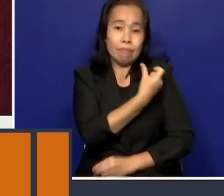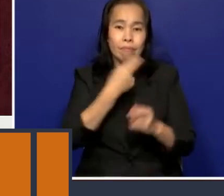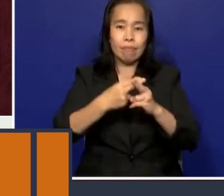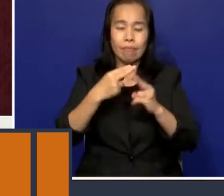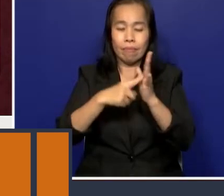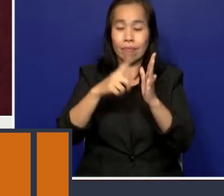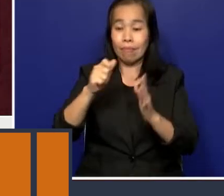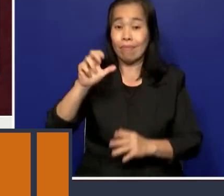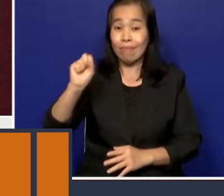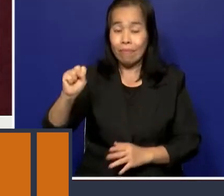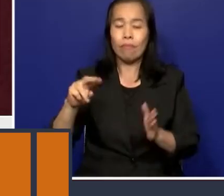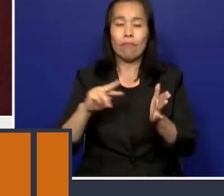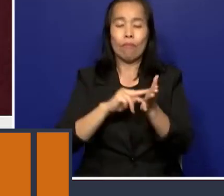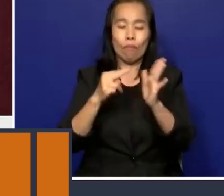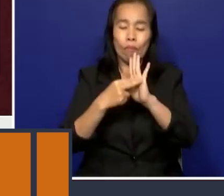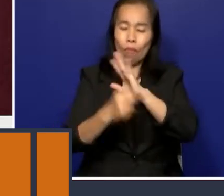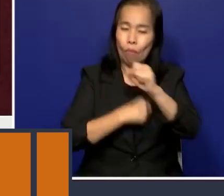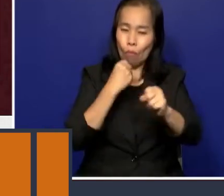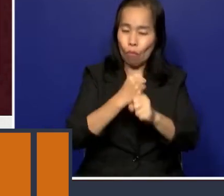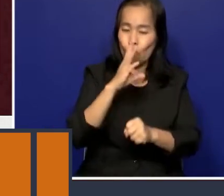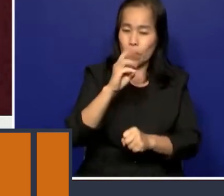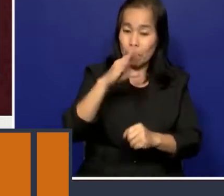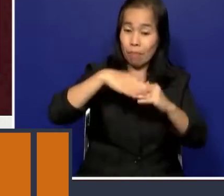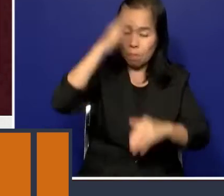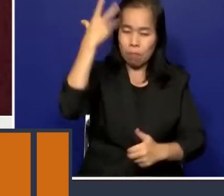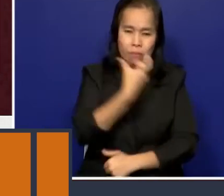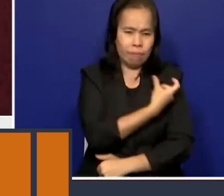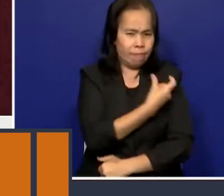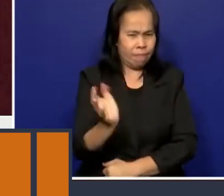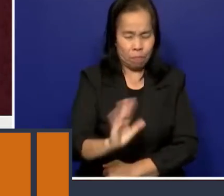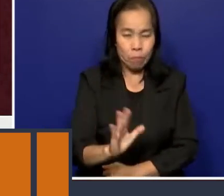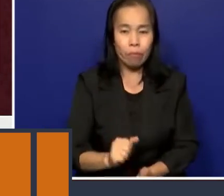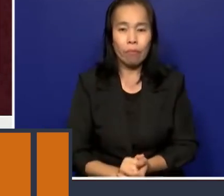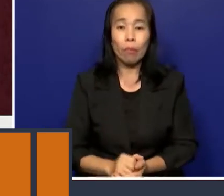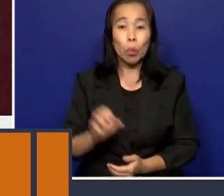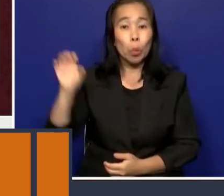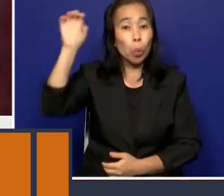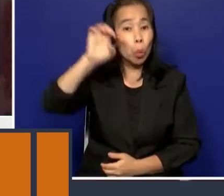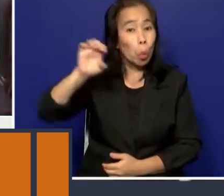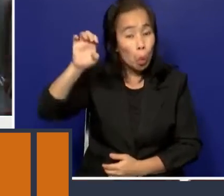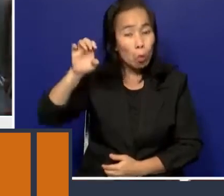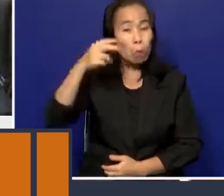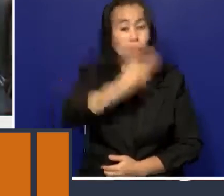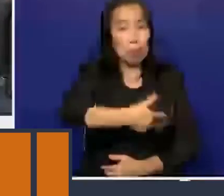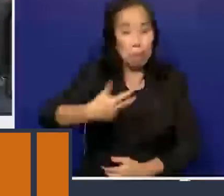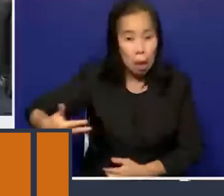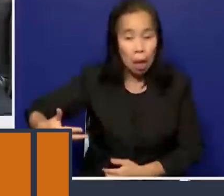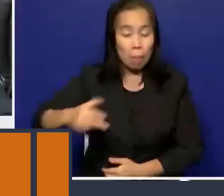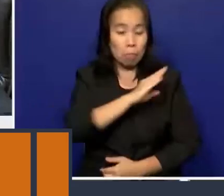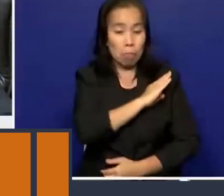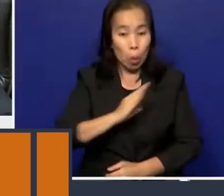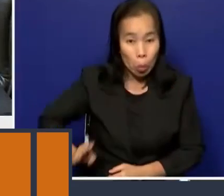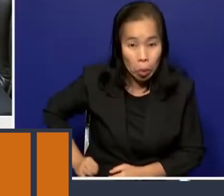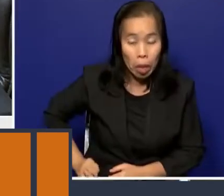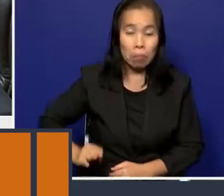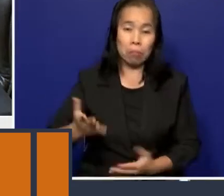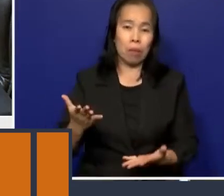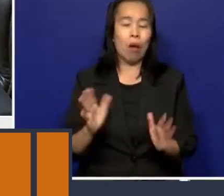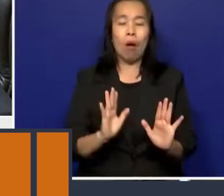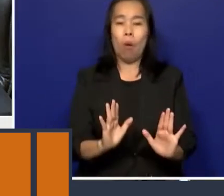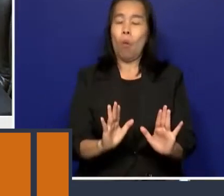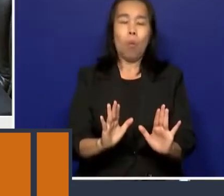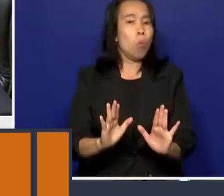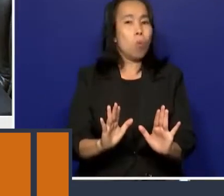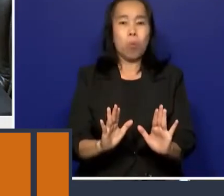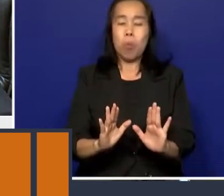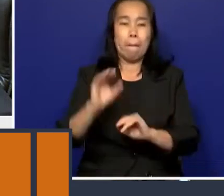ผู้สงอายุที่มอายุตั้แต่ 65 ปขนไปประเทศอใยุโรปครับเดนมาร์ เบนเยี่ยม เนธาแลนด์ต่างก็ทยอยกัออกมาประ